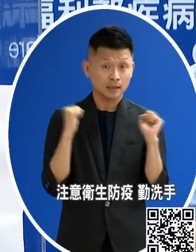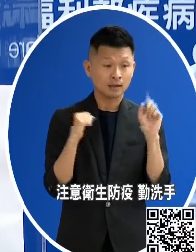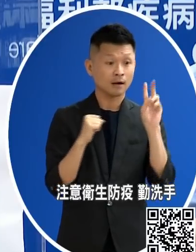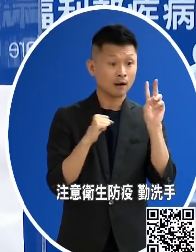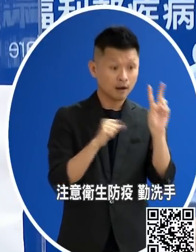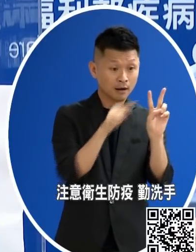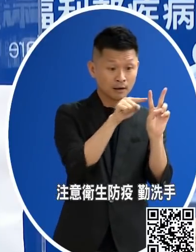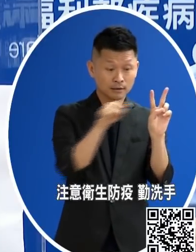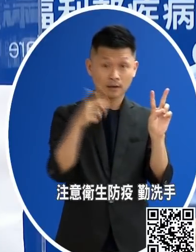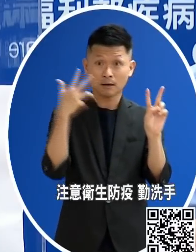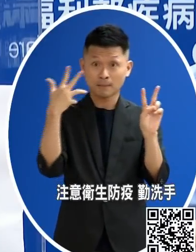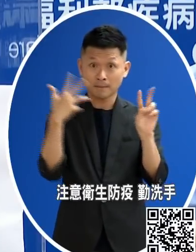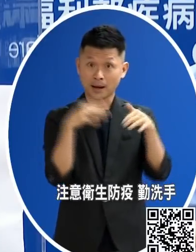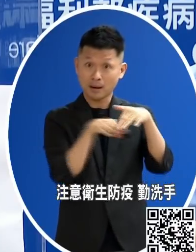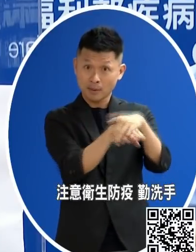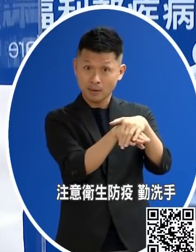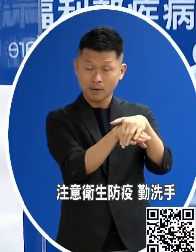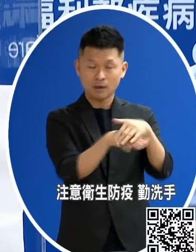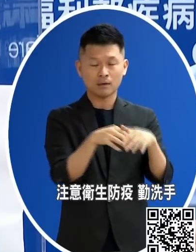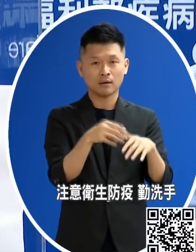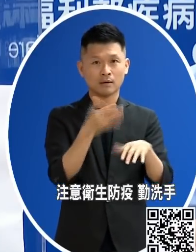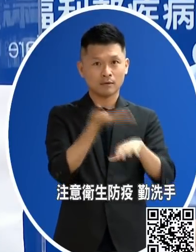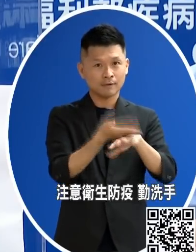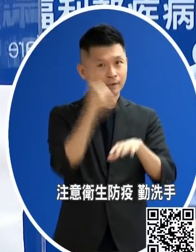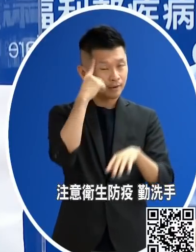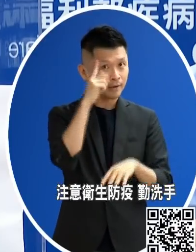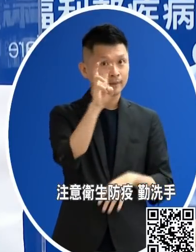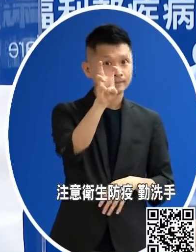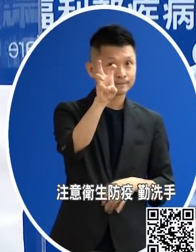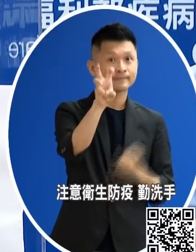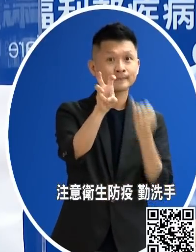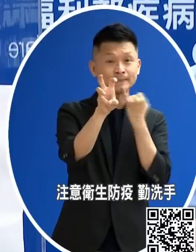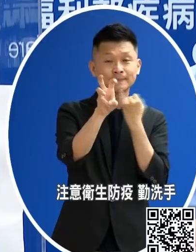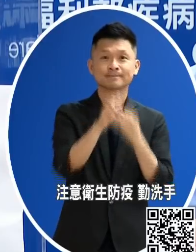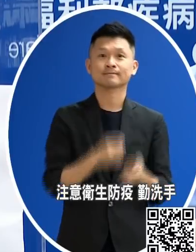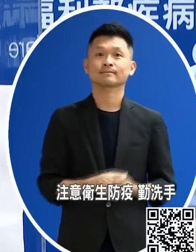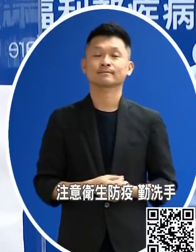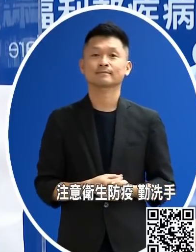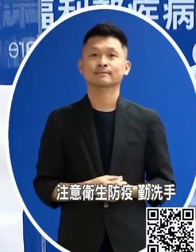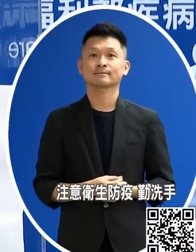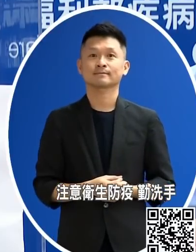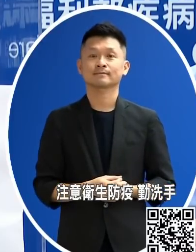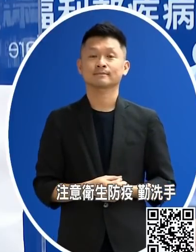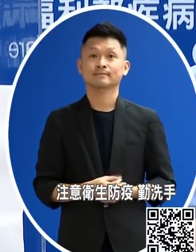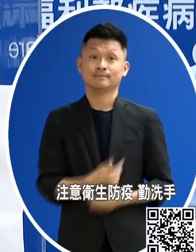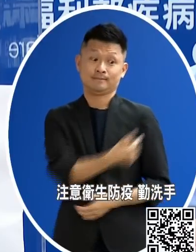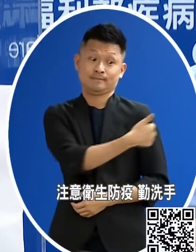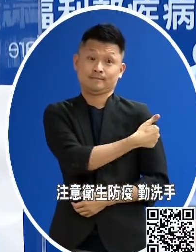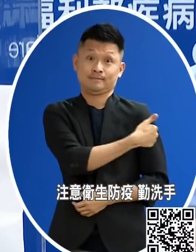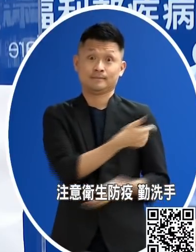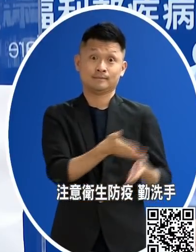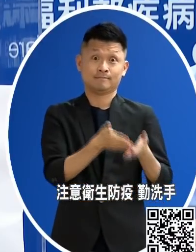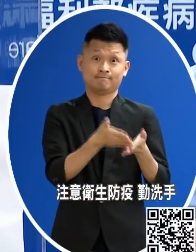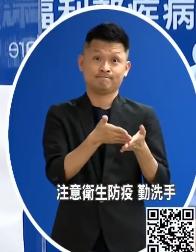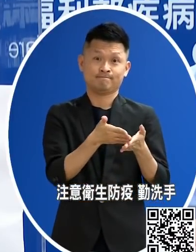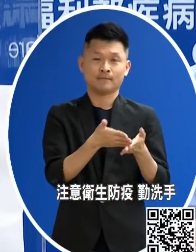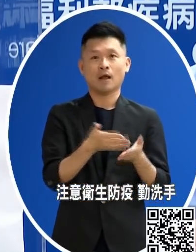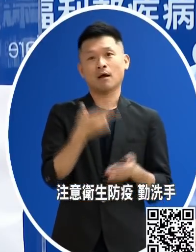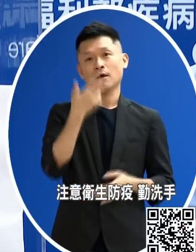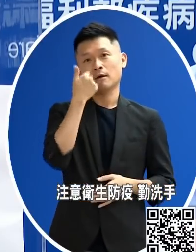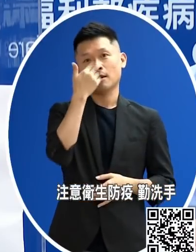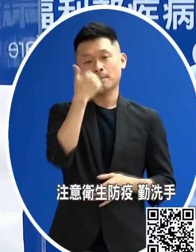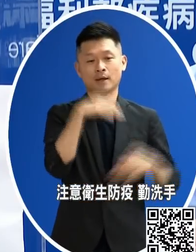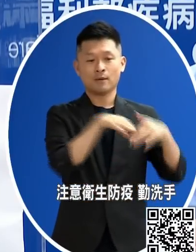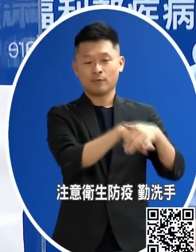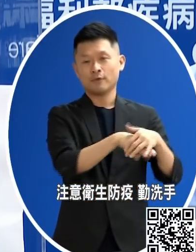2度到8度C 的使用的期限可以为30天，好，所以在施打上面相对的它的一个可进性会比